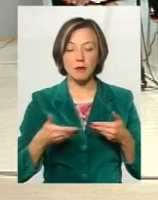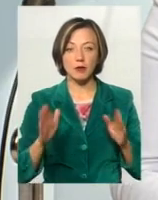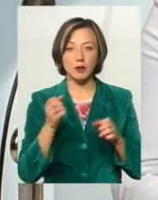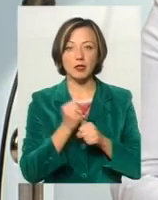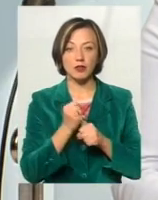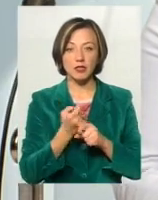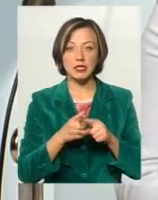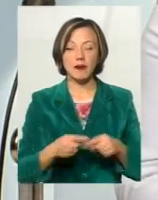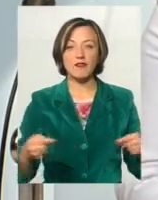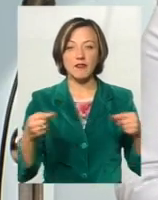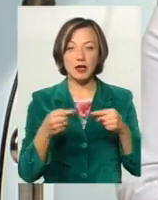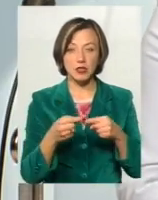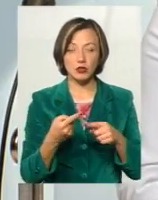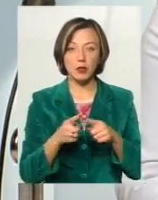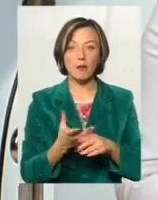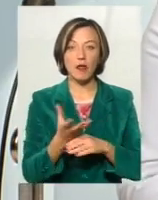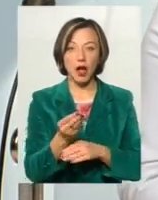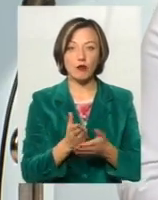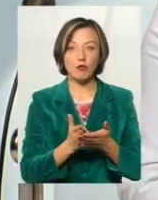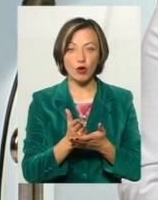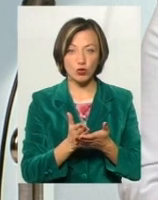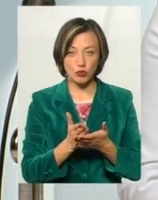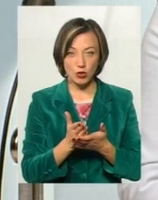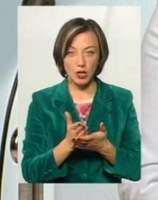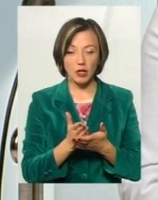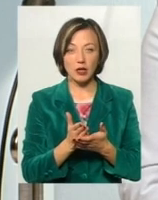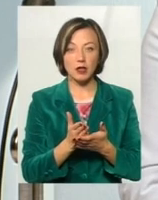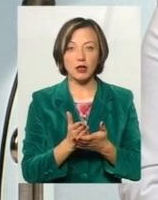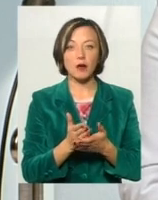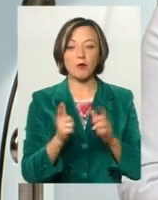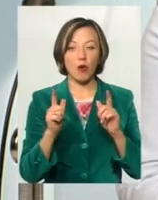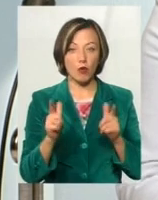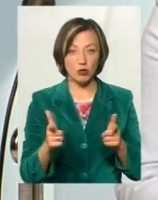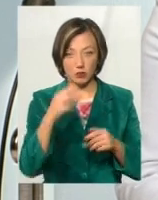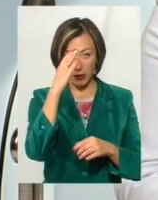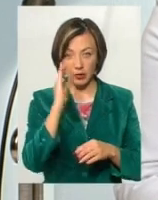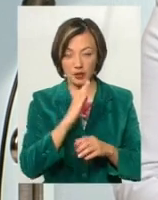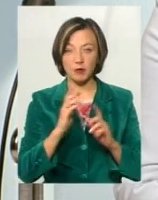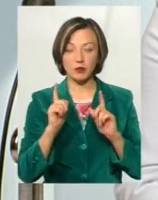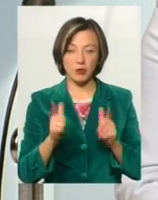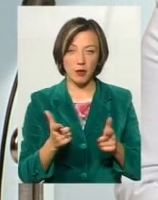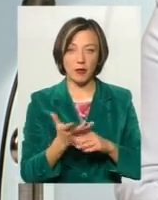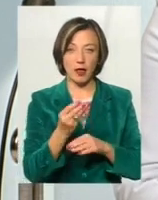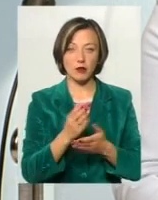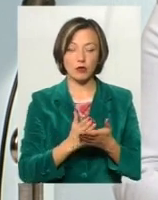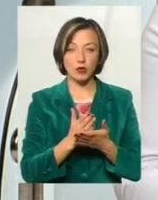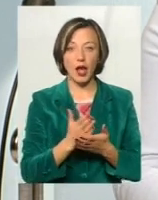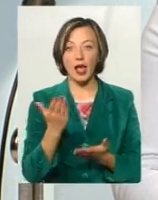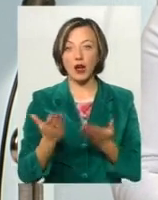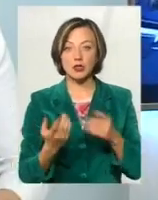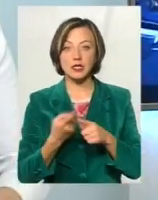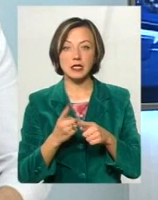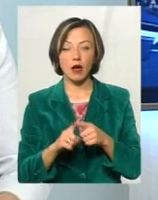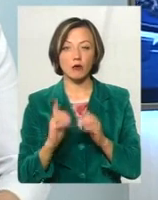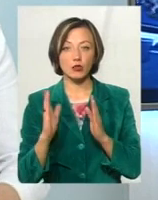працювати, і це буде визначено, що це платні послуги, і будуть освітні на погоджуватися батьки, значить вони будуть як платні послуги функціонувати. Якщо це